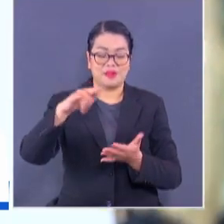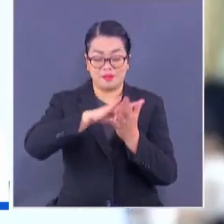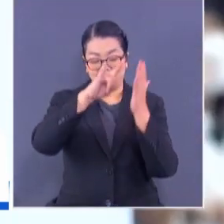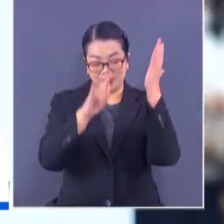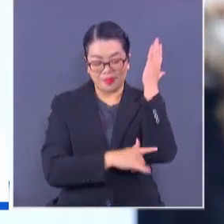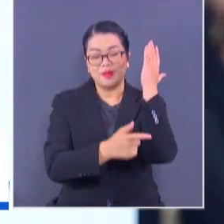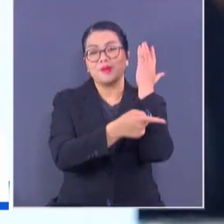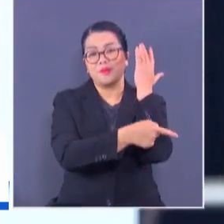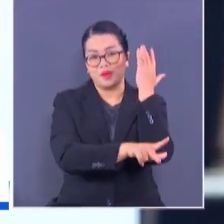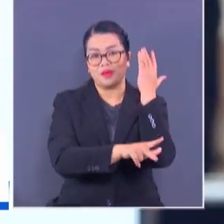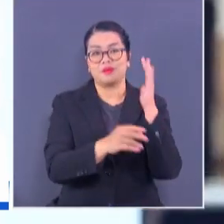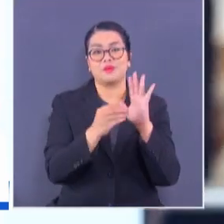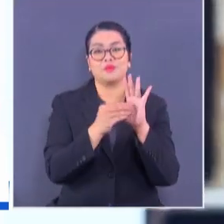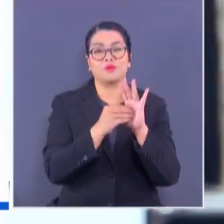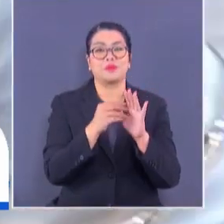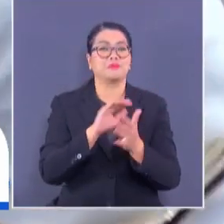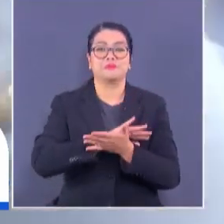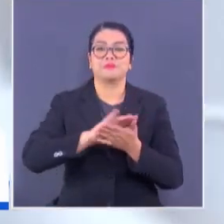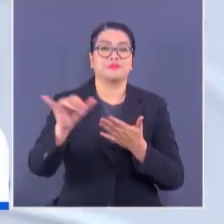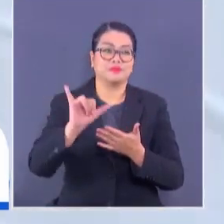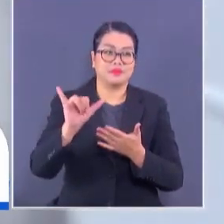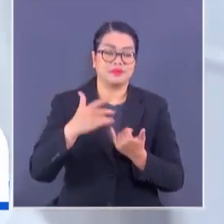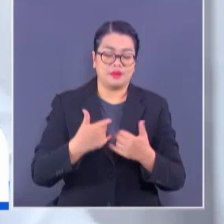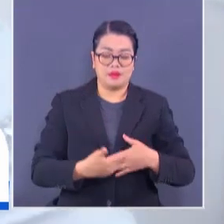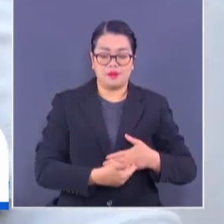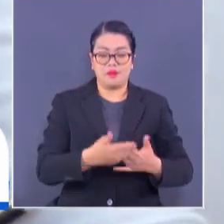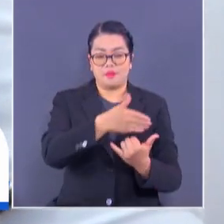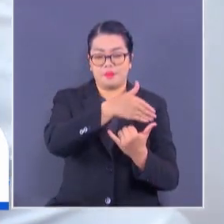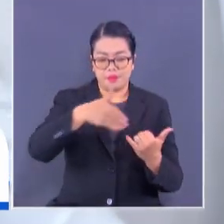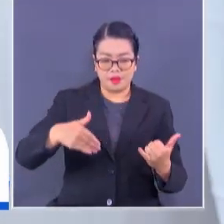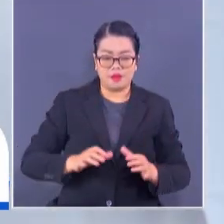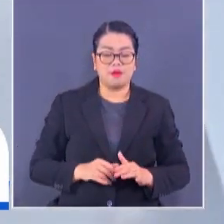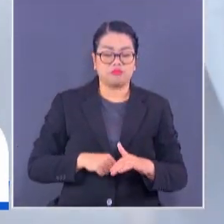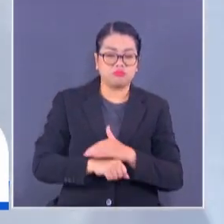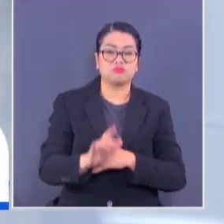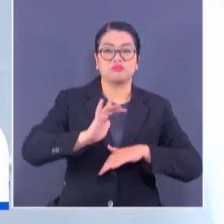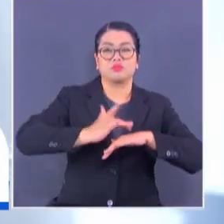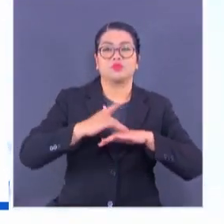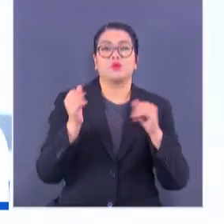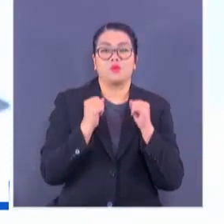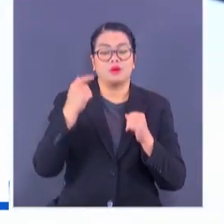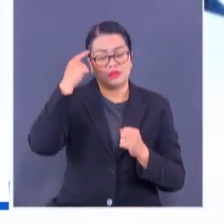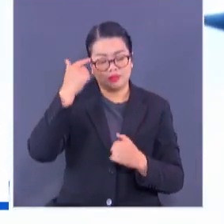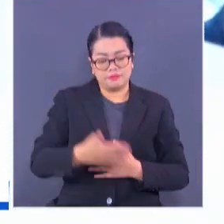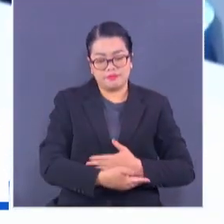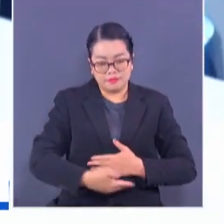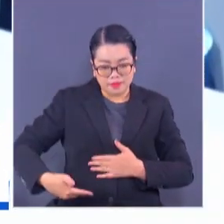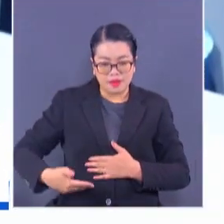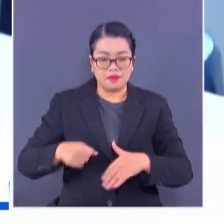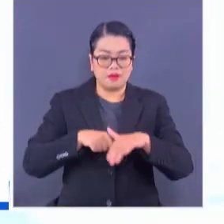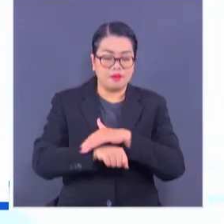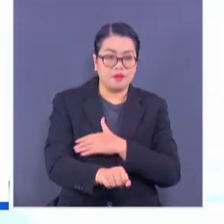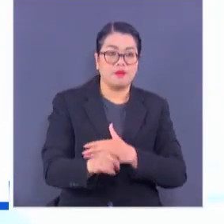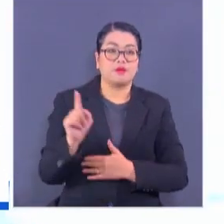คะเพราะบ้านที่กรุงเทพยังไม่ซึ่งจะเป็นการผ่าคลอดเพราะกลัวการคลอดแบบธรรมชาติค่ะด้านเรื่องสามีที่ถูกแ